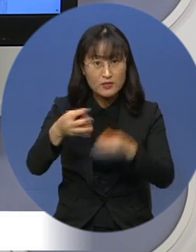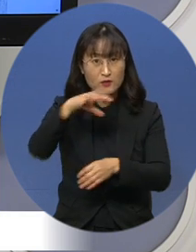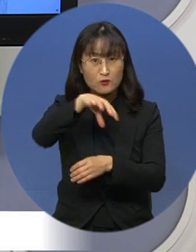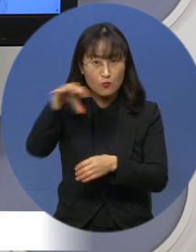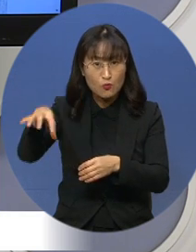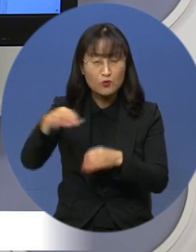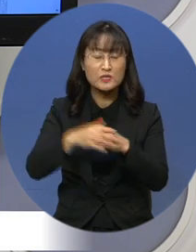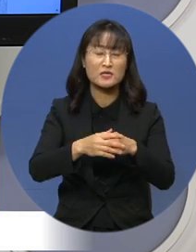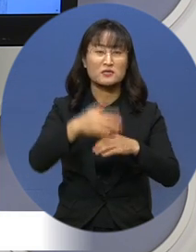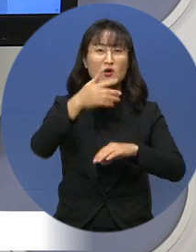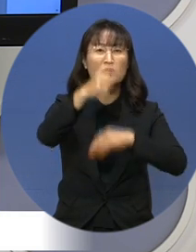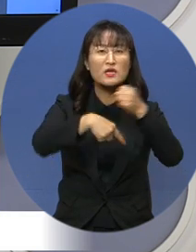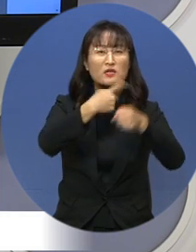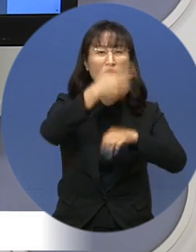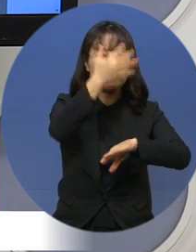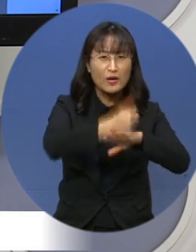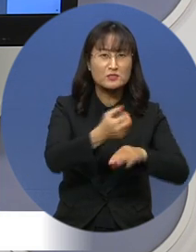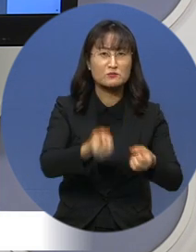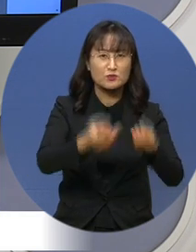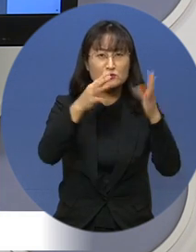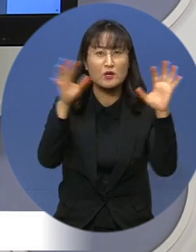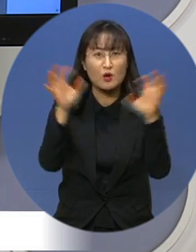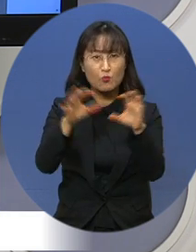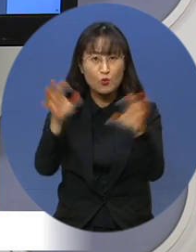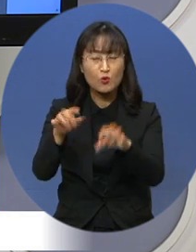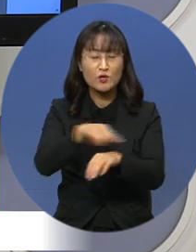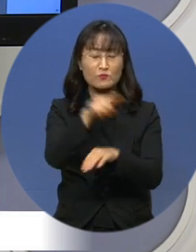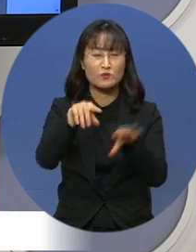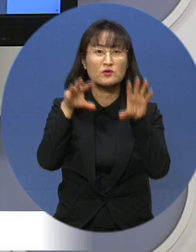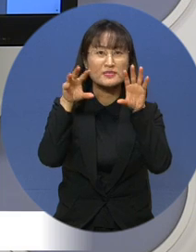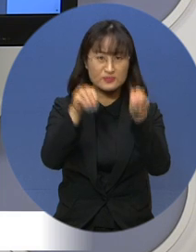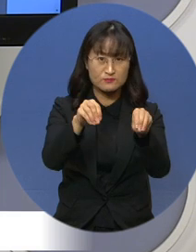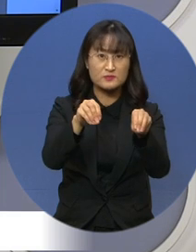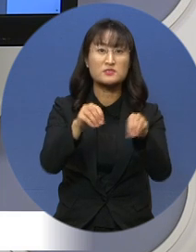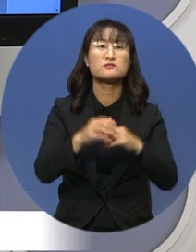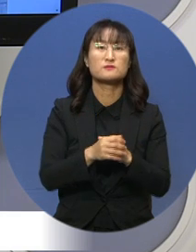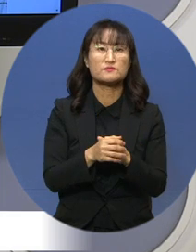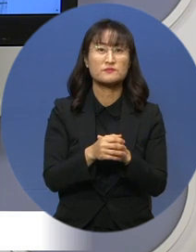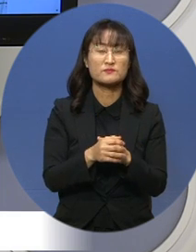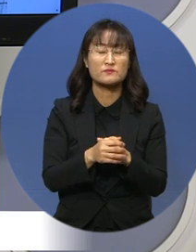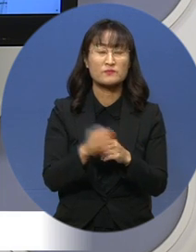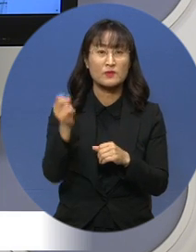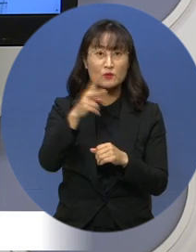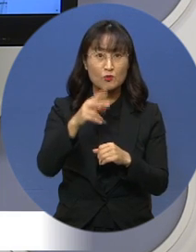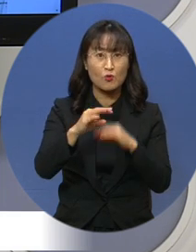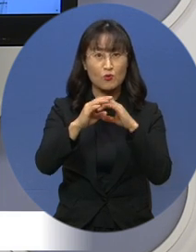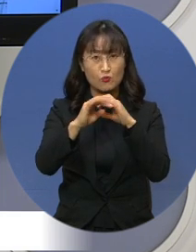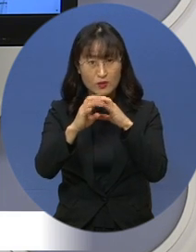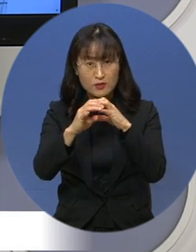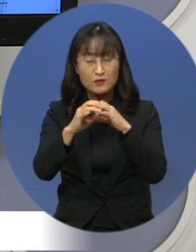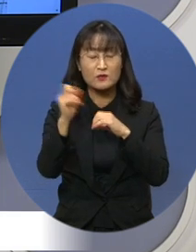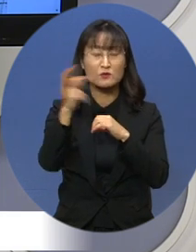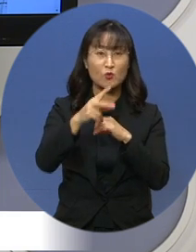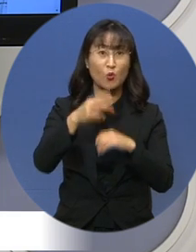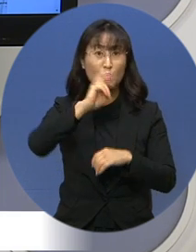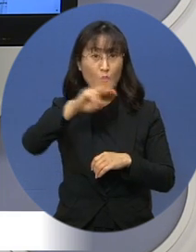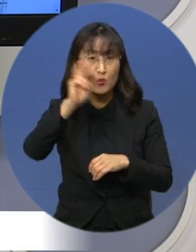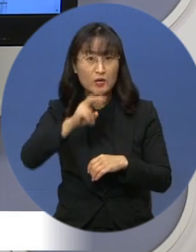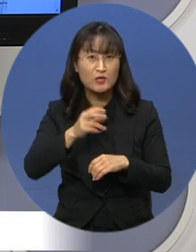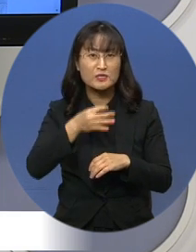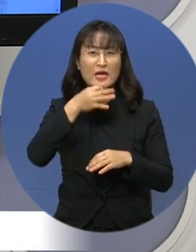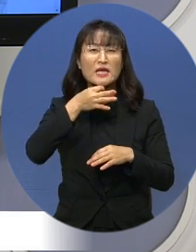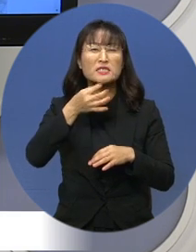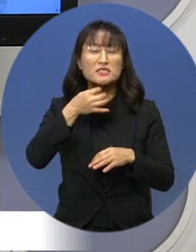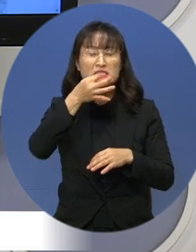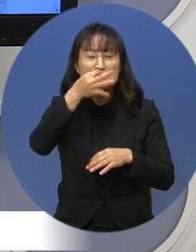연말 연시 행사 등도 전면 금지한다 며 관악기 노래 등 비말 발생 가능성이